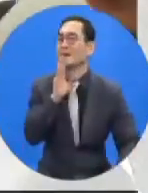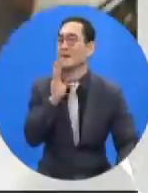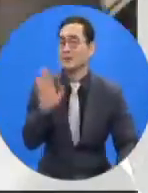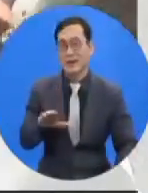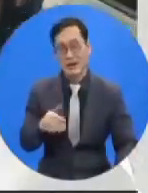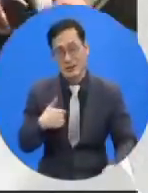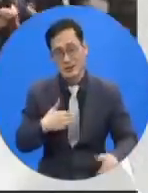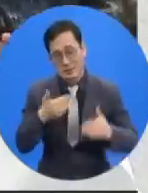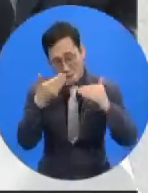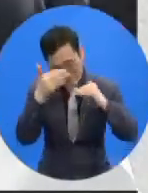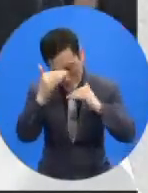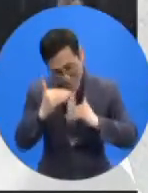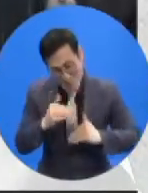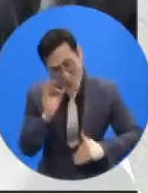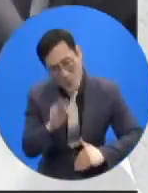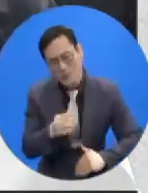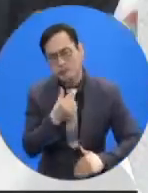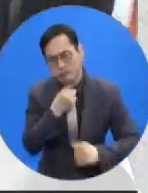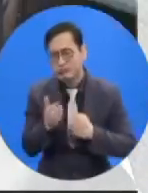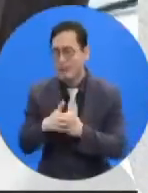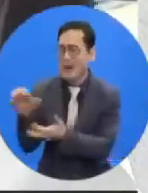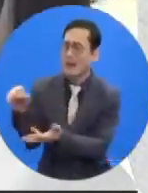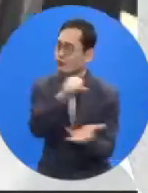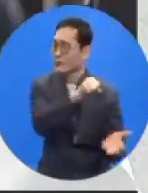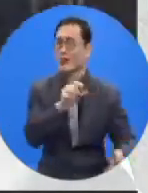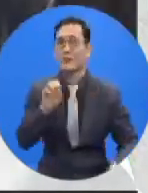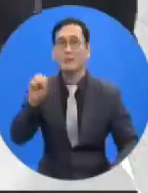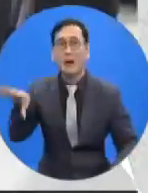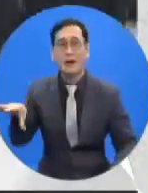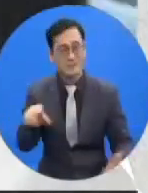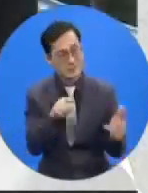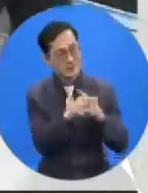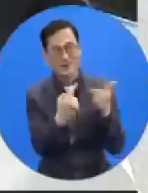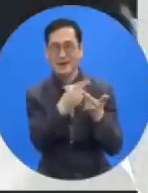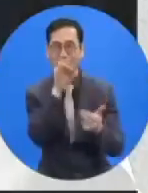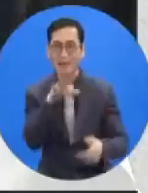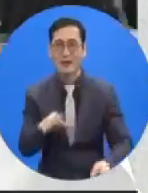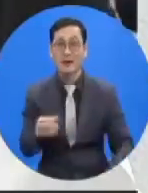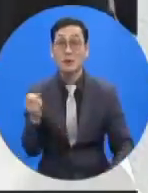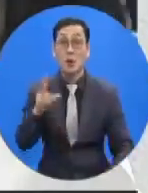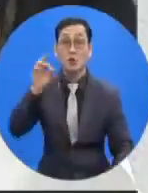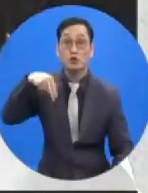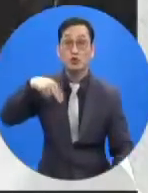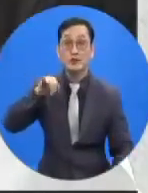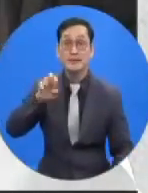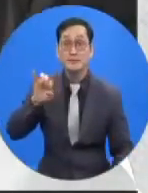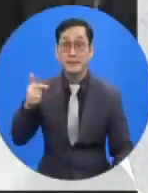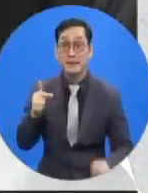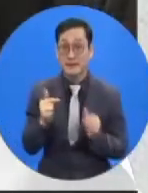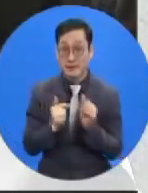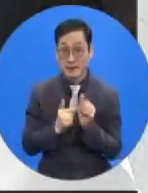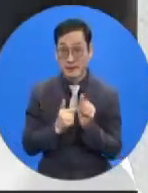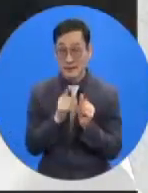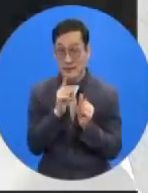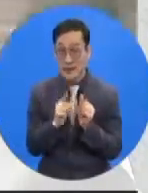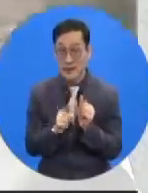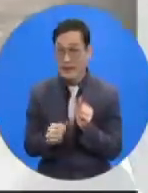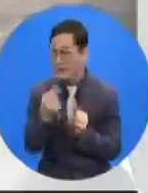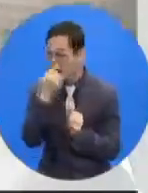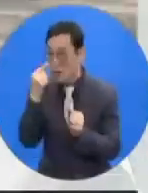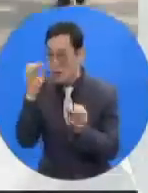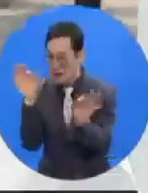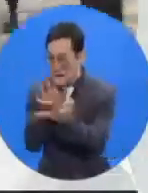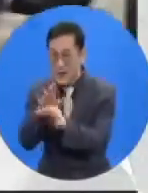그게 납득은 가지 않는 이야기고 예. 거기에다가 이제 유시민 이사장 같은 경우는 이거는 증거 인멸이나 증거 은닉이